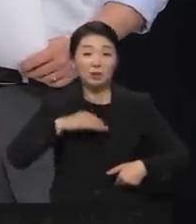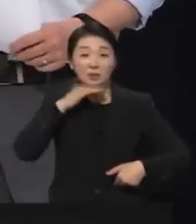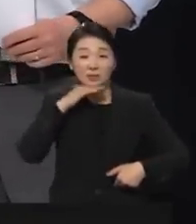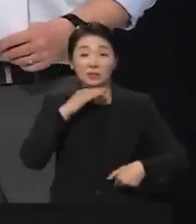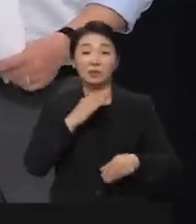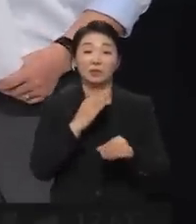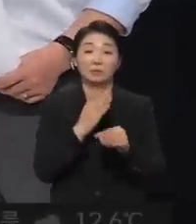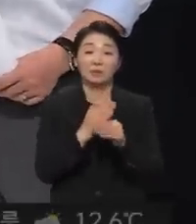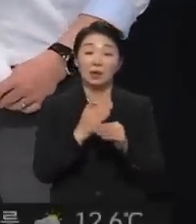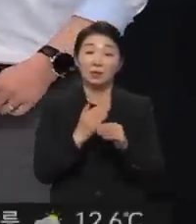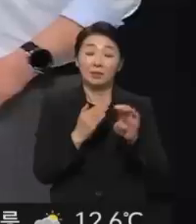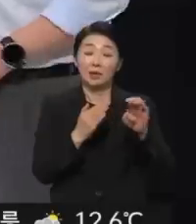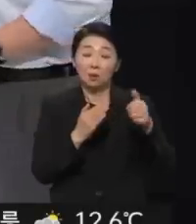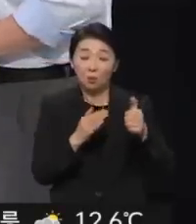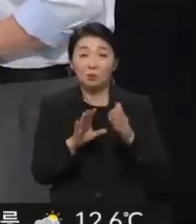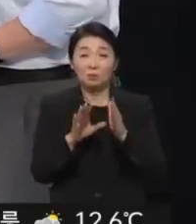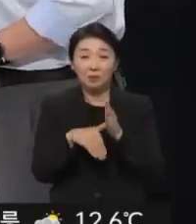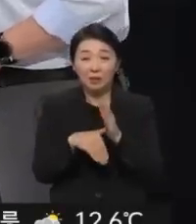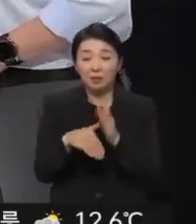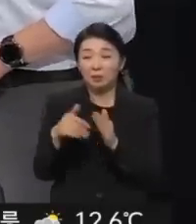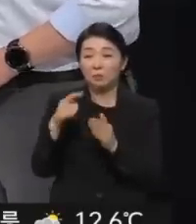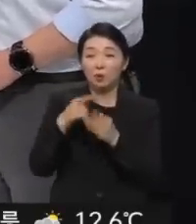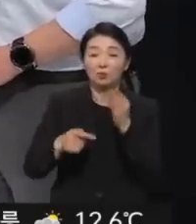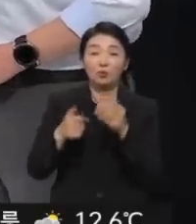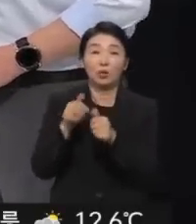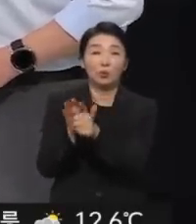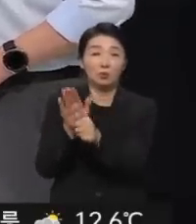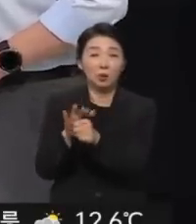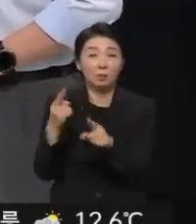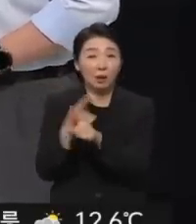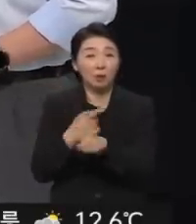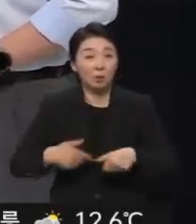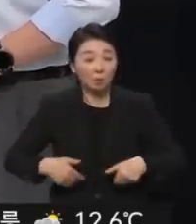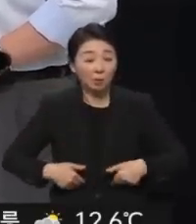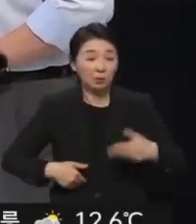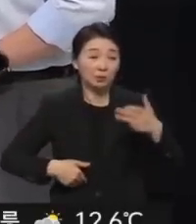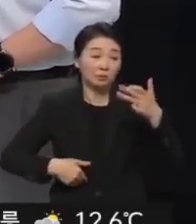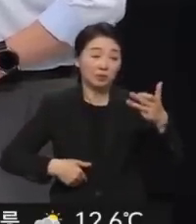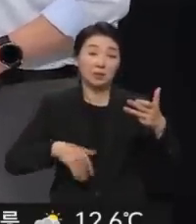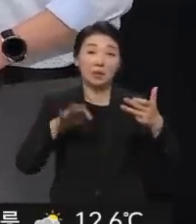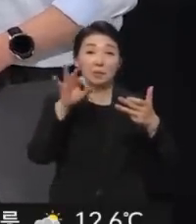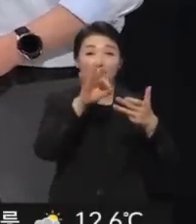대통령에게 박했습니다. 잘한다는 응답, 각각 18%와